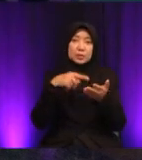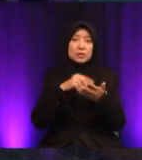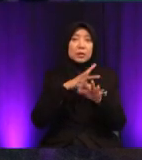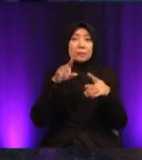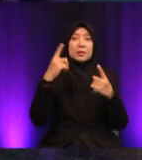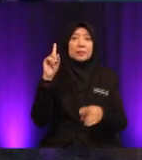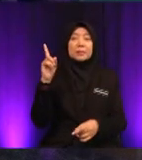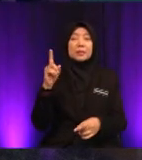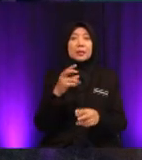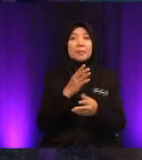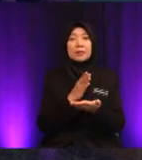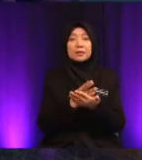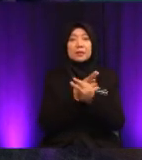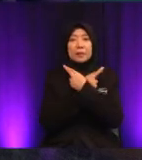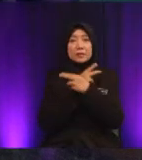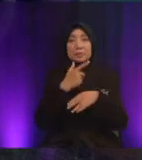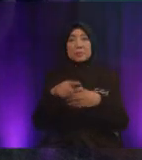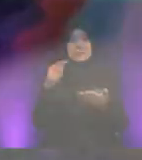kemana-mana kita kembali